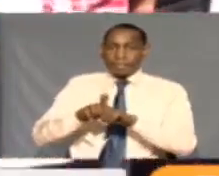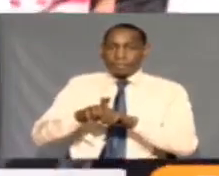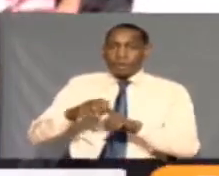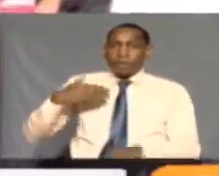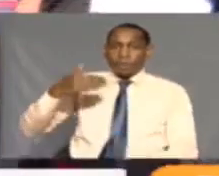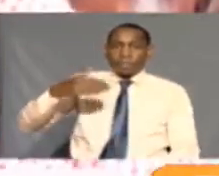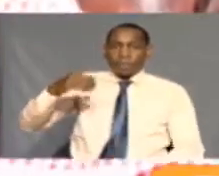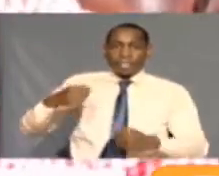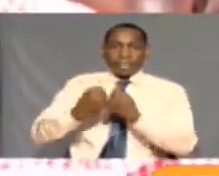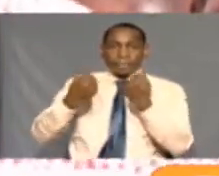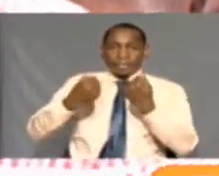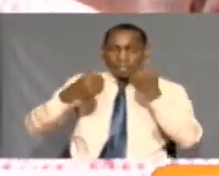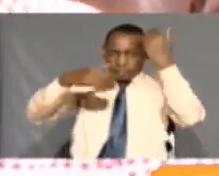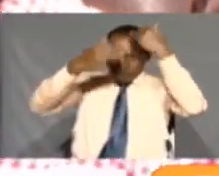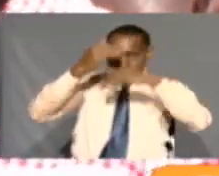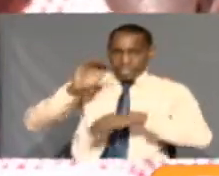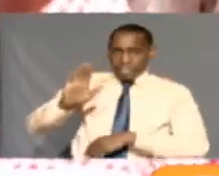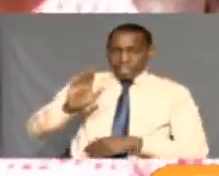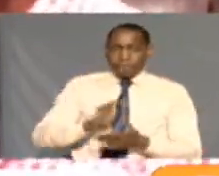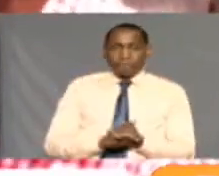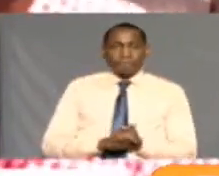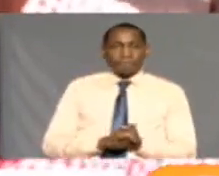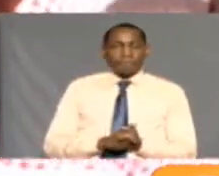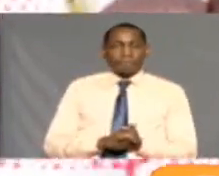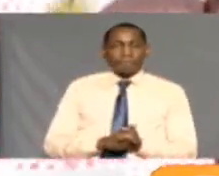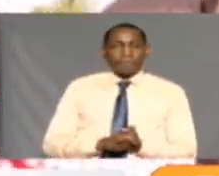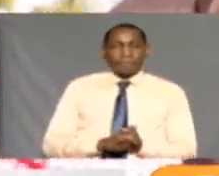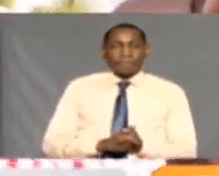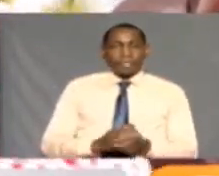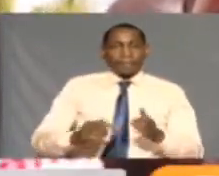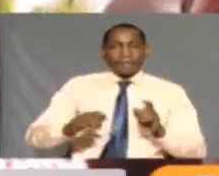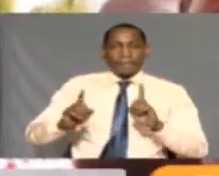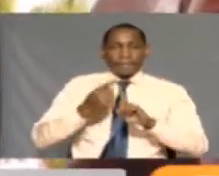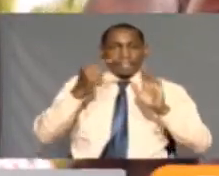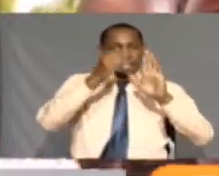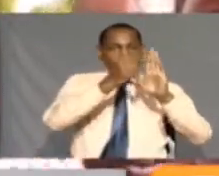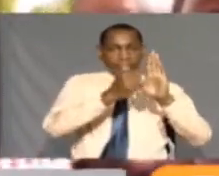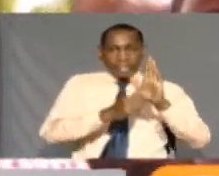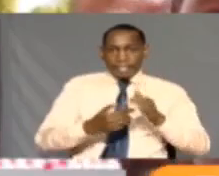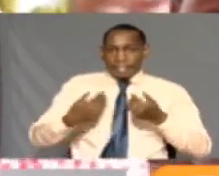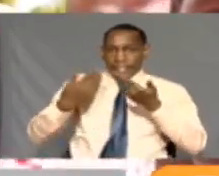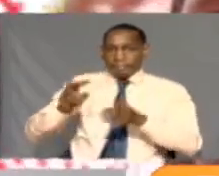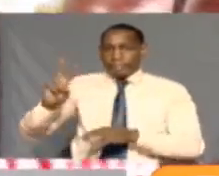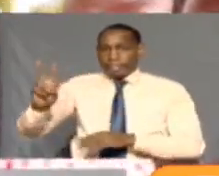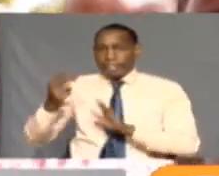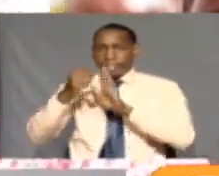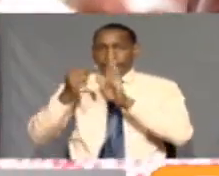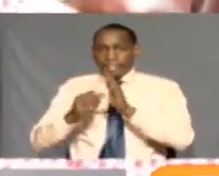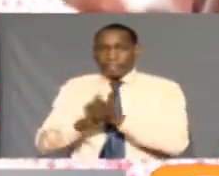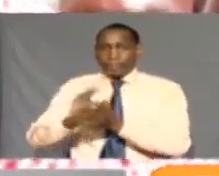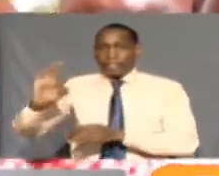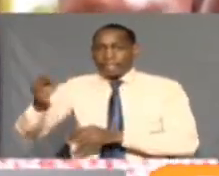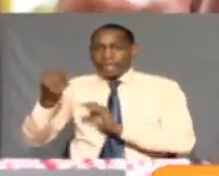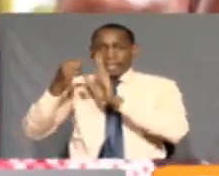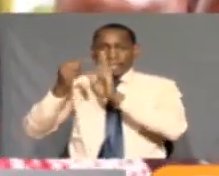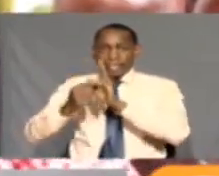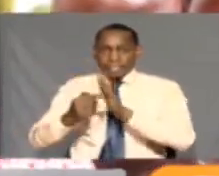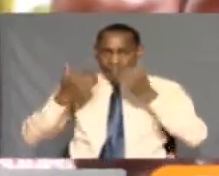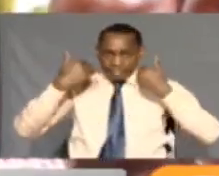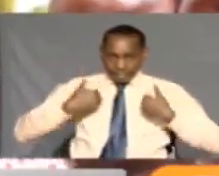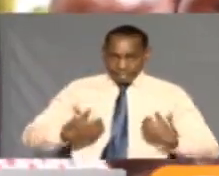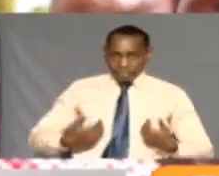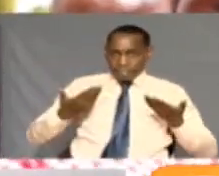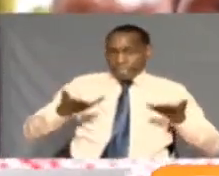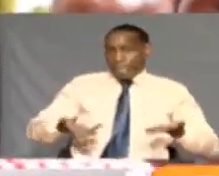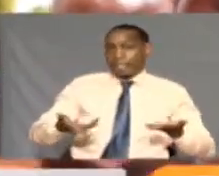katika chuo hicho. Kwamba chuo hiki kina sheria kwamba orodha ya kwanza inatolewa, ya pili na ya tatu. Mimi ukiniangalia